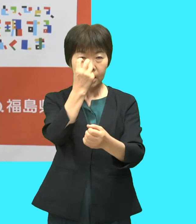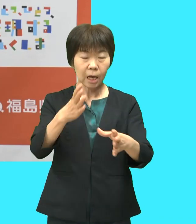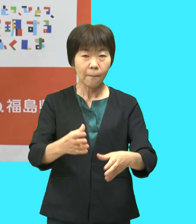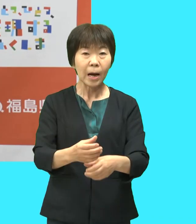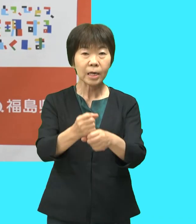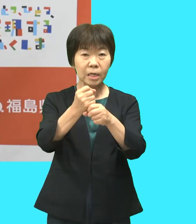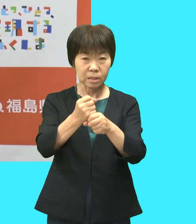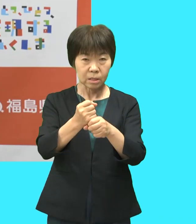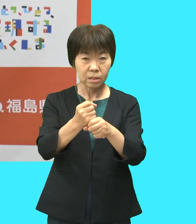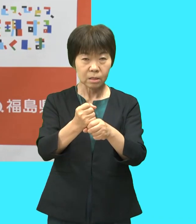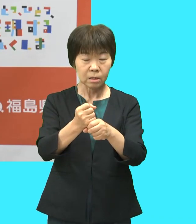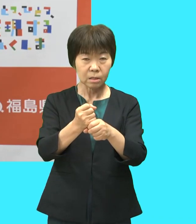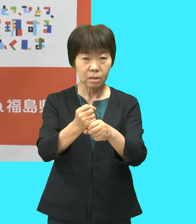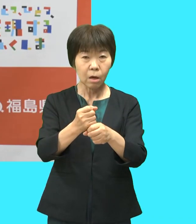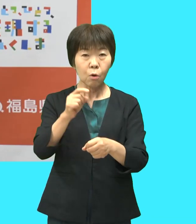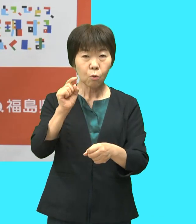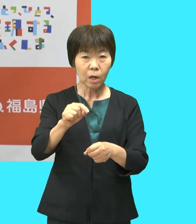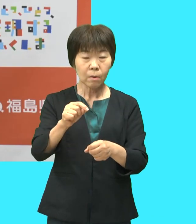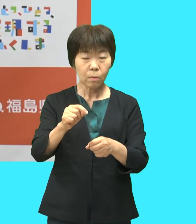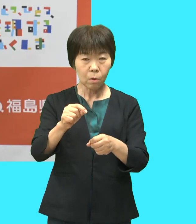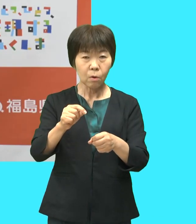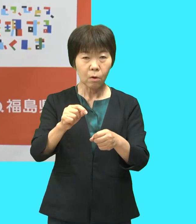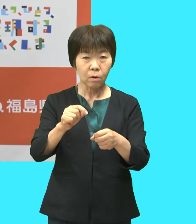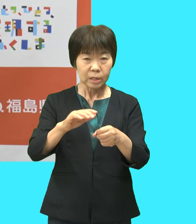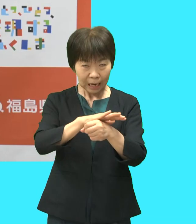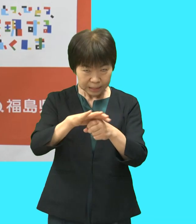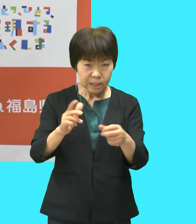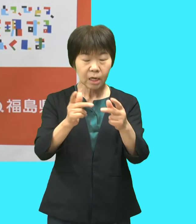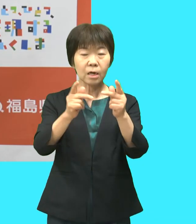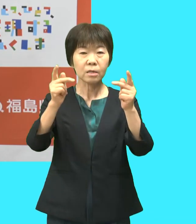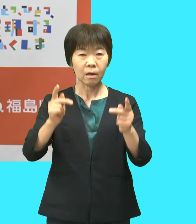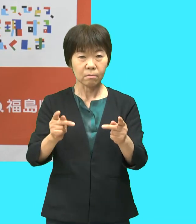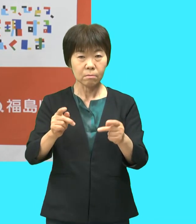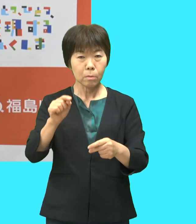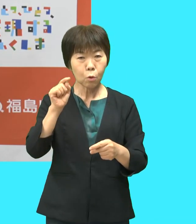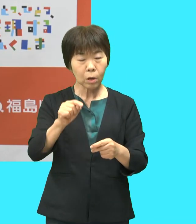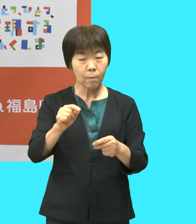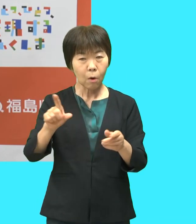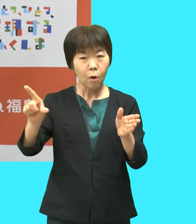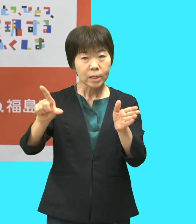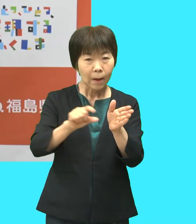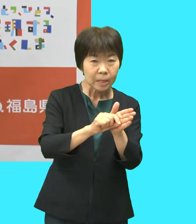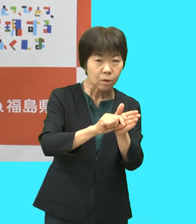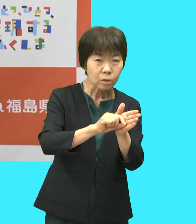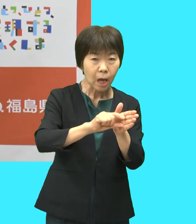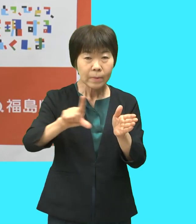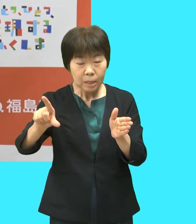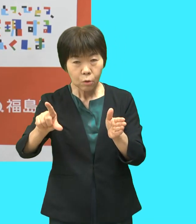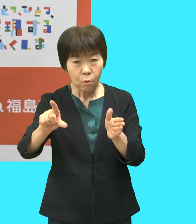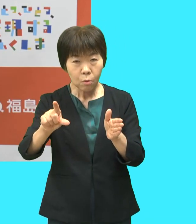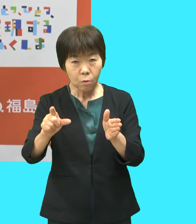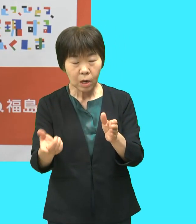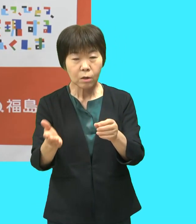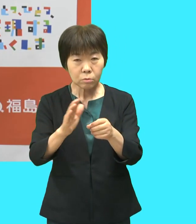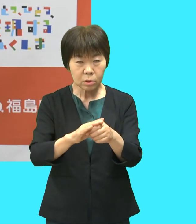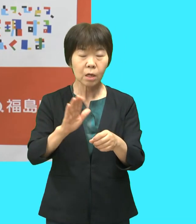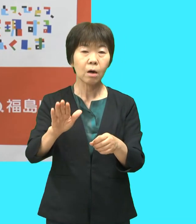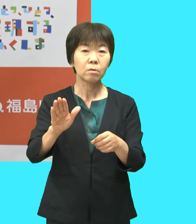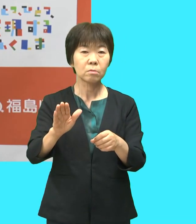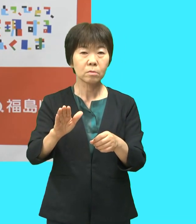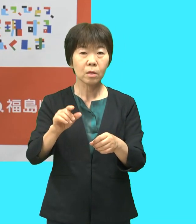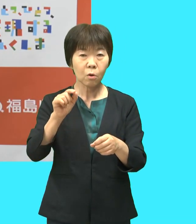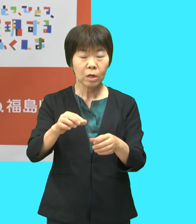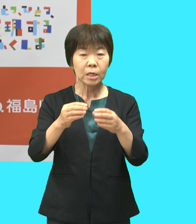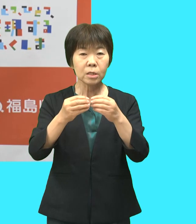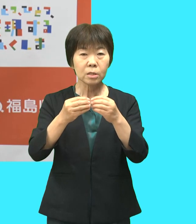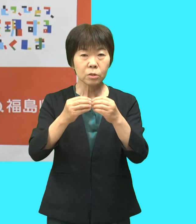我が国の重要な課題であります。これもメリットデメリット様々実は中に含んでいるものですから、これについての具